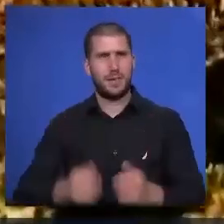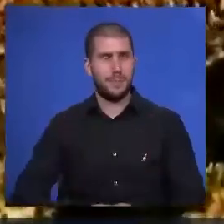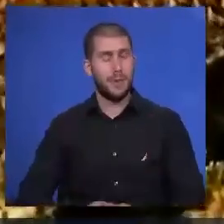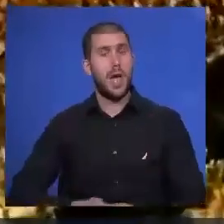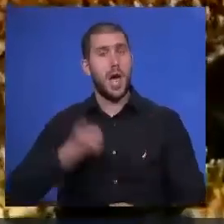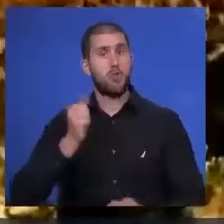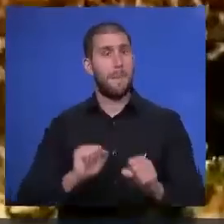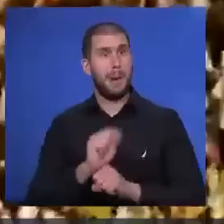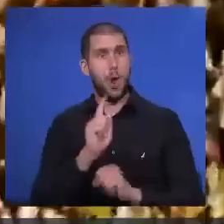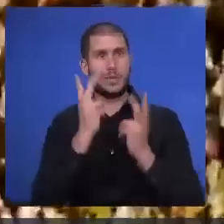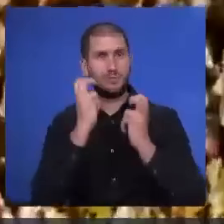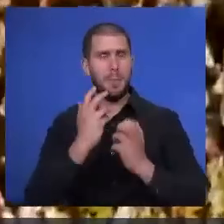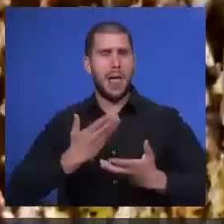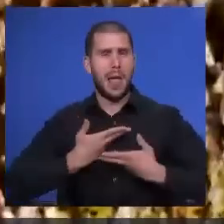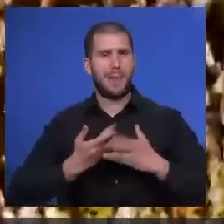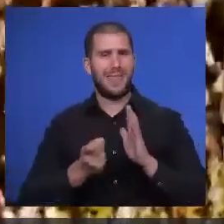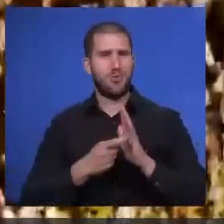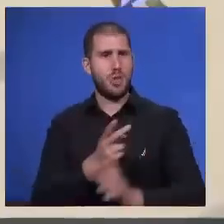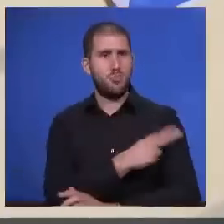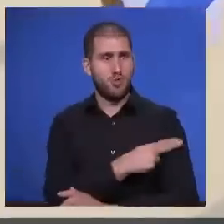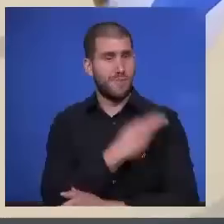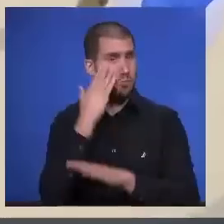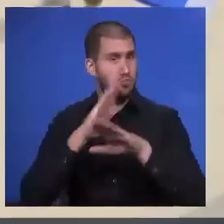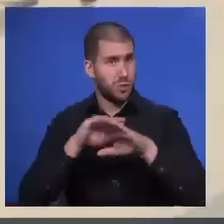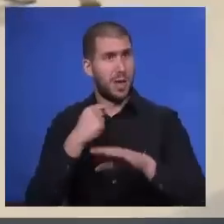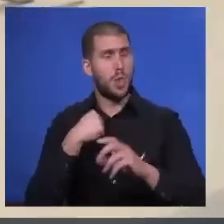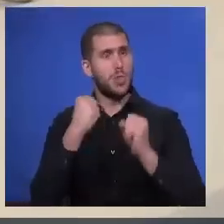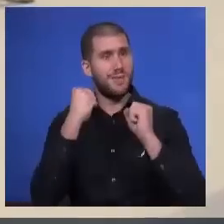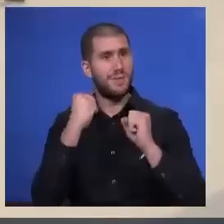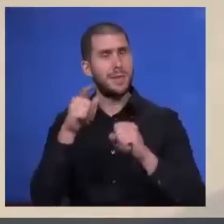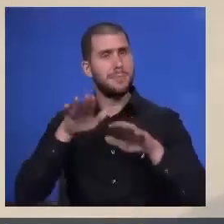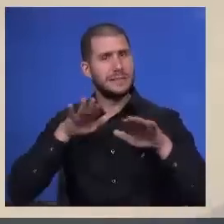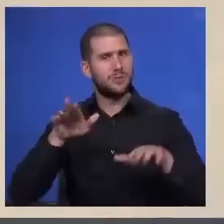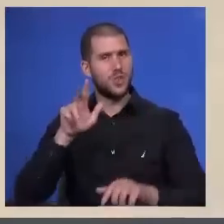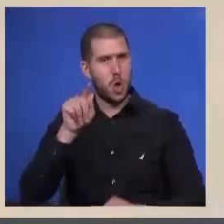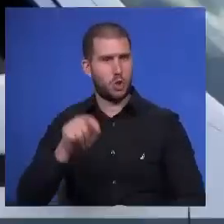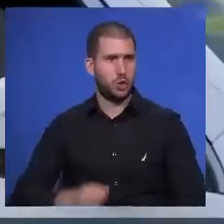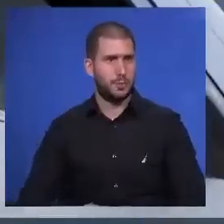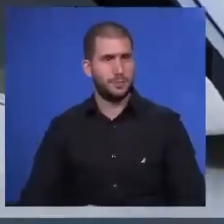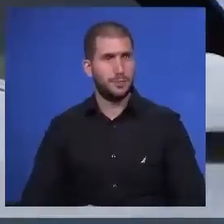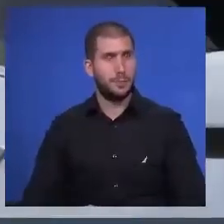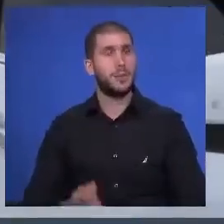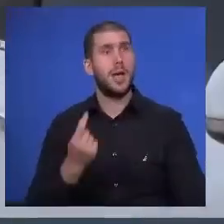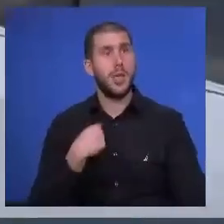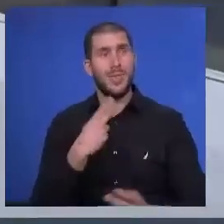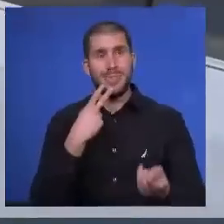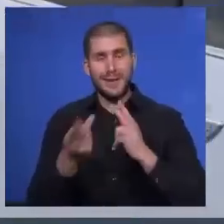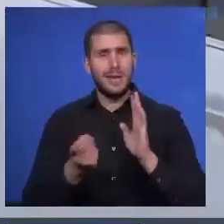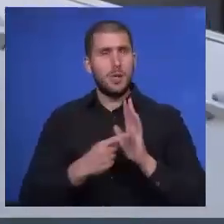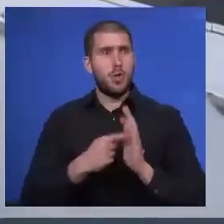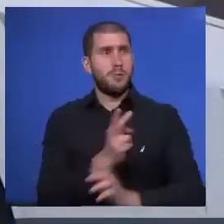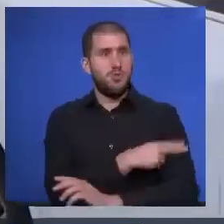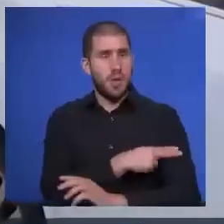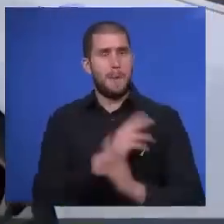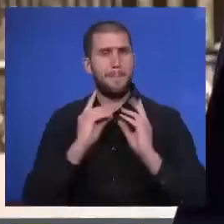המחאה אינם צפויים להיענות לדרישות המשטרה והבהירו. אנחנו נפגין בטרמינל 3. אנחנו נגיב לדרישות המשטרה